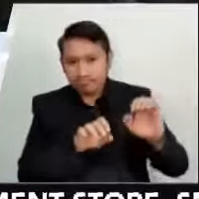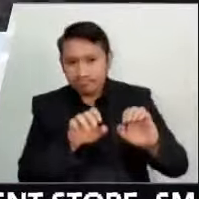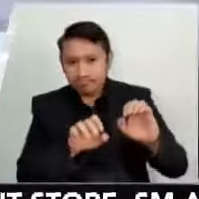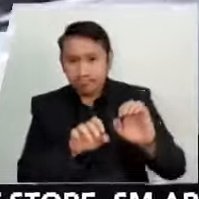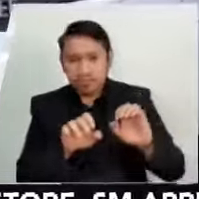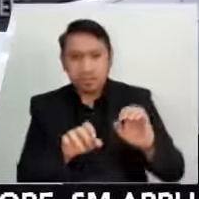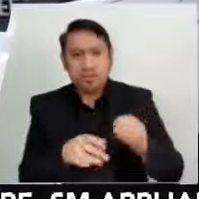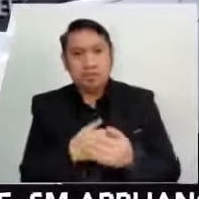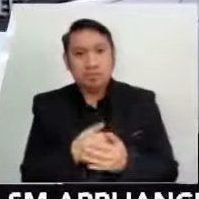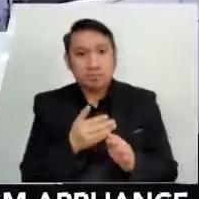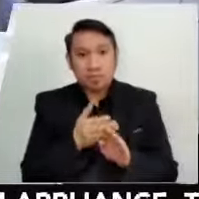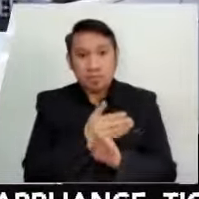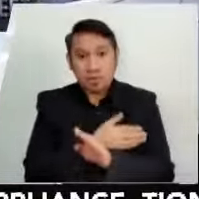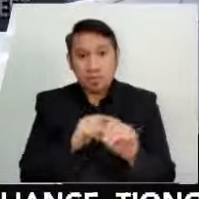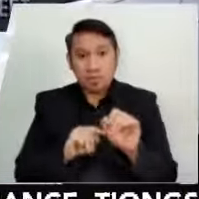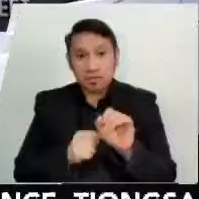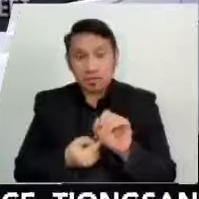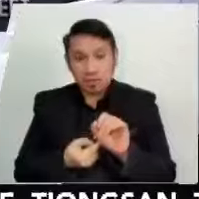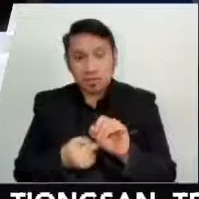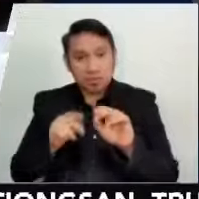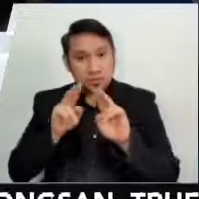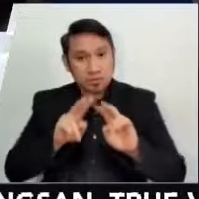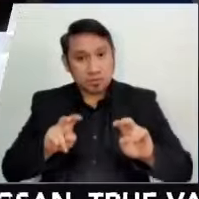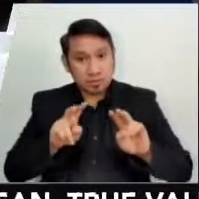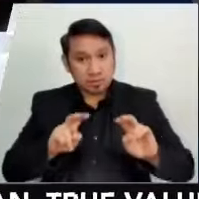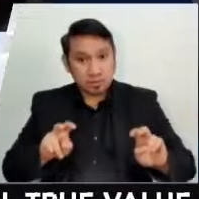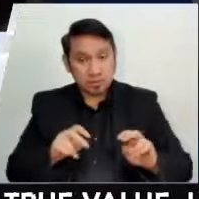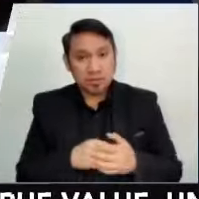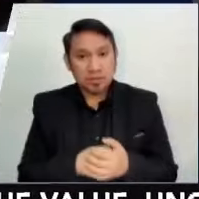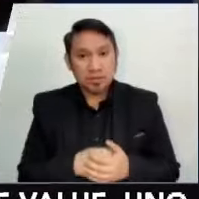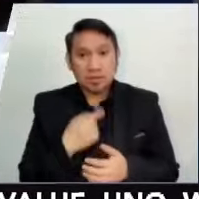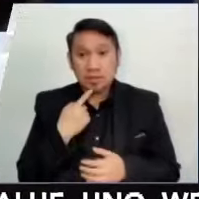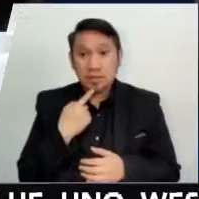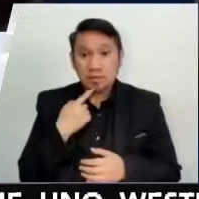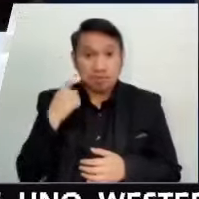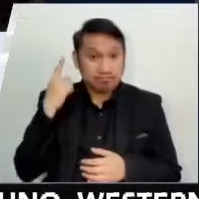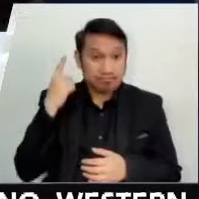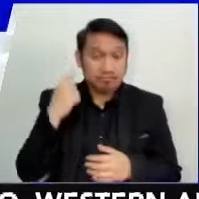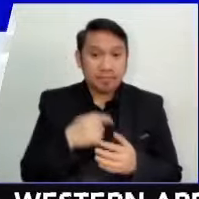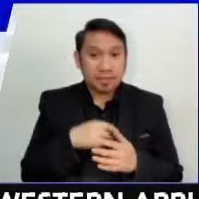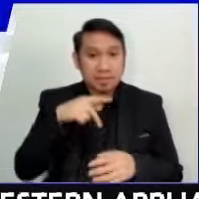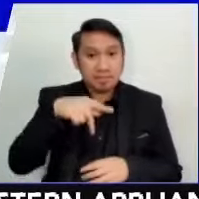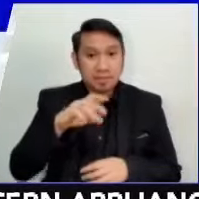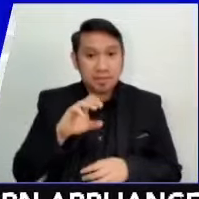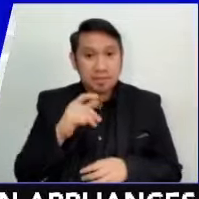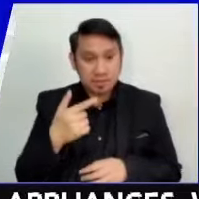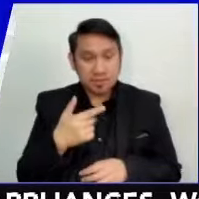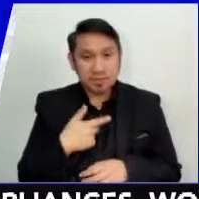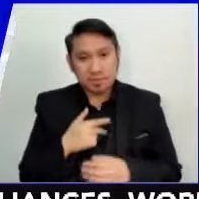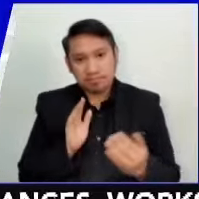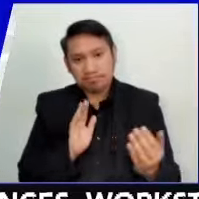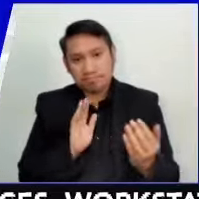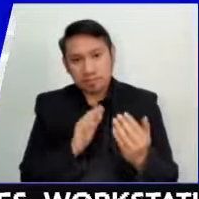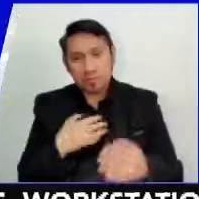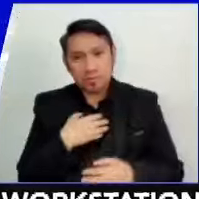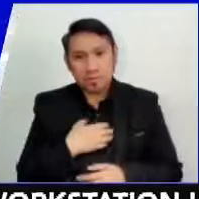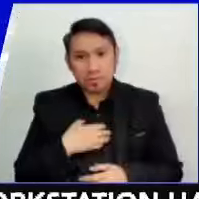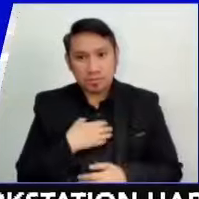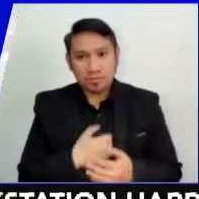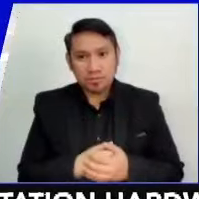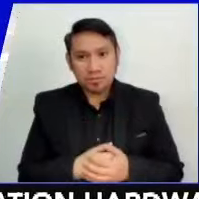investigation. Ayon sa Philippine Coast Guard, haharapin ang kanilang mga tauhan ng reklamo. Tayo naman ay haharapin natin ito at